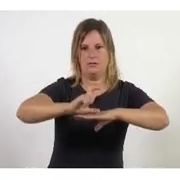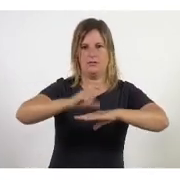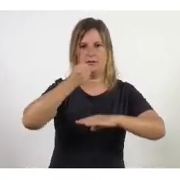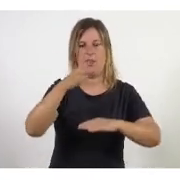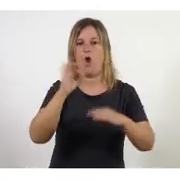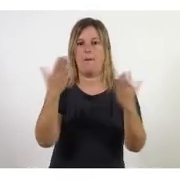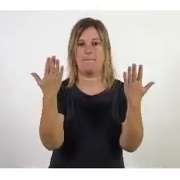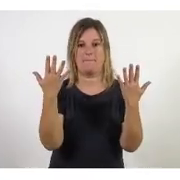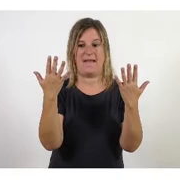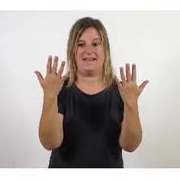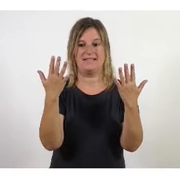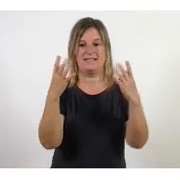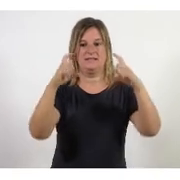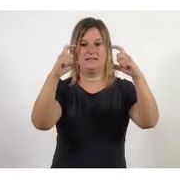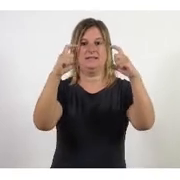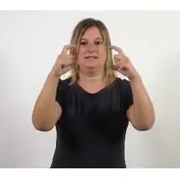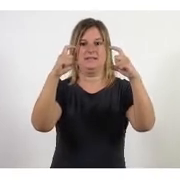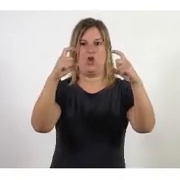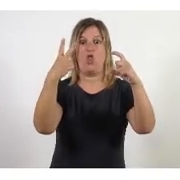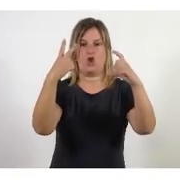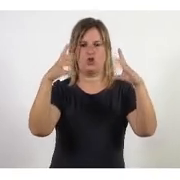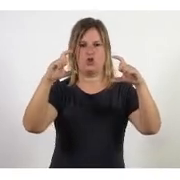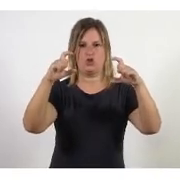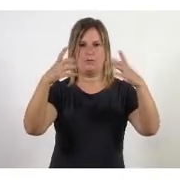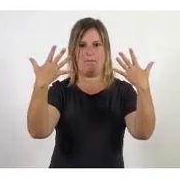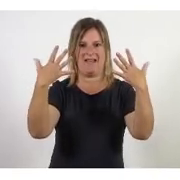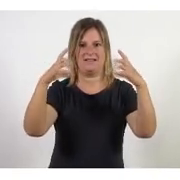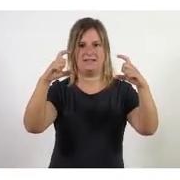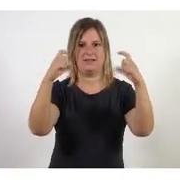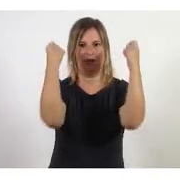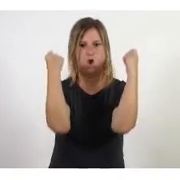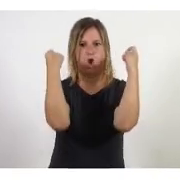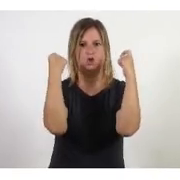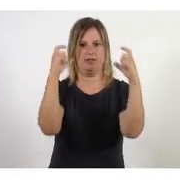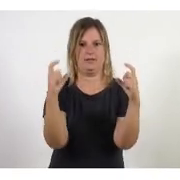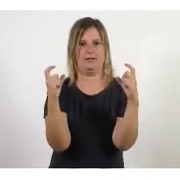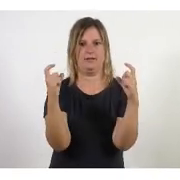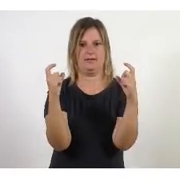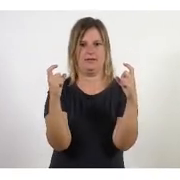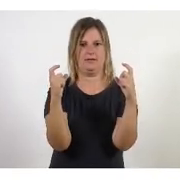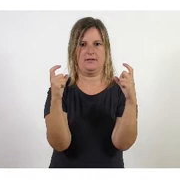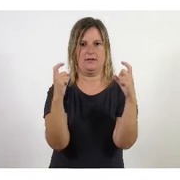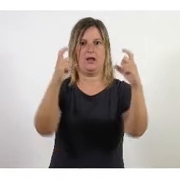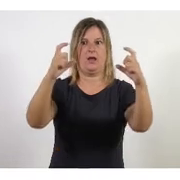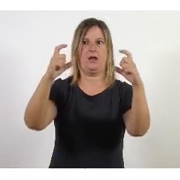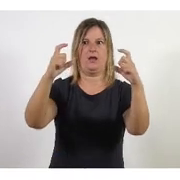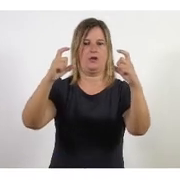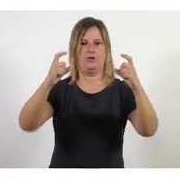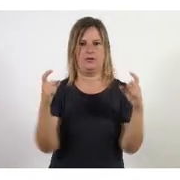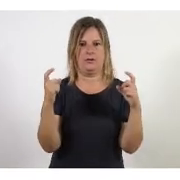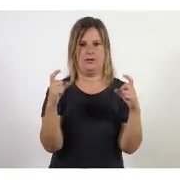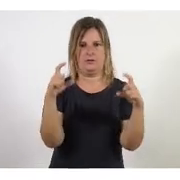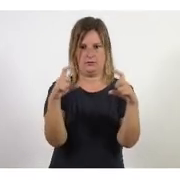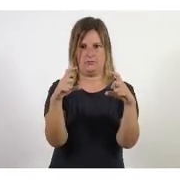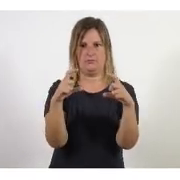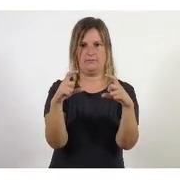fer-ho amb les mans, a veure si em veig així, doncs agafeu-lo amb les dues mans, amb els colzes apretats contra el cos per estar el més estables